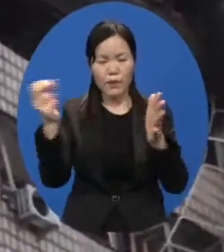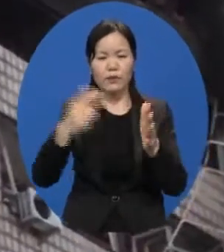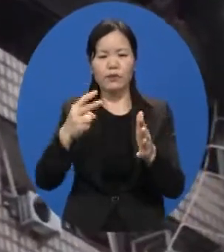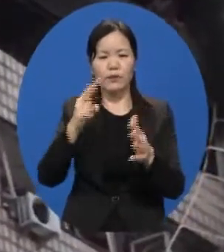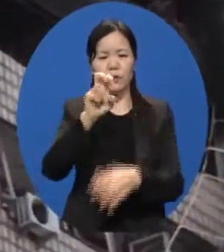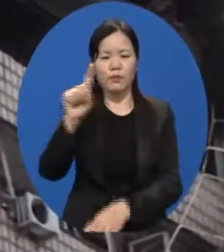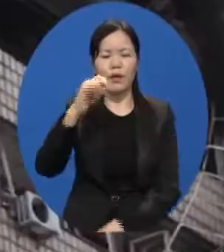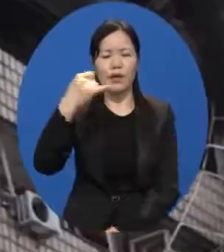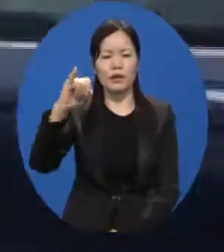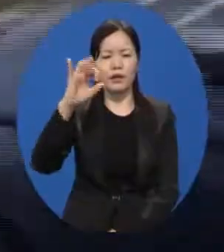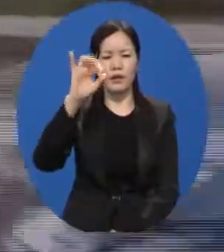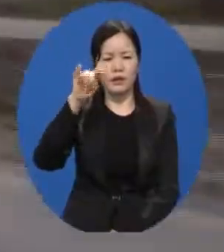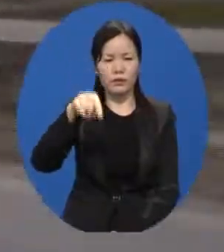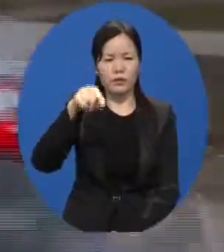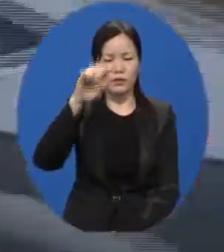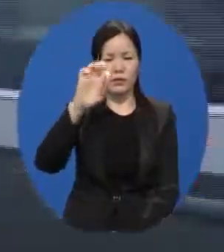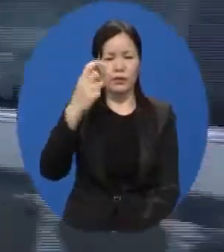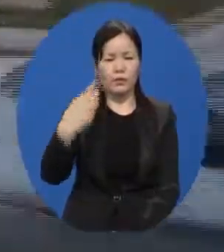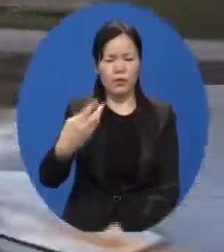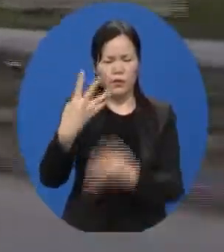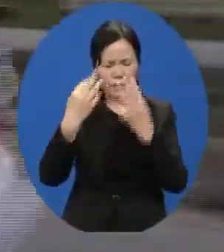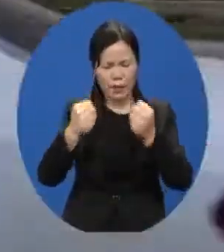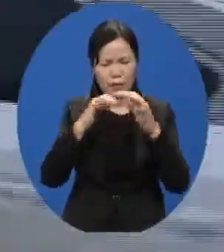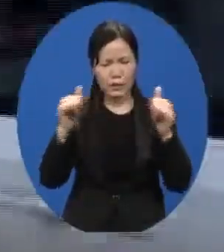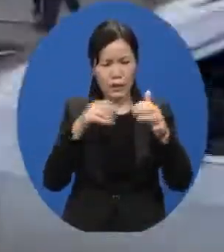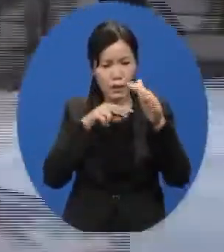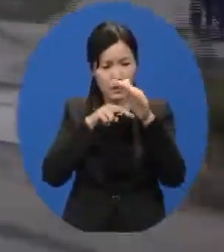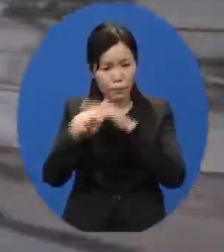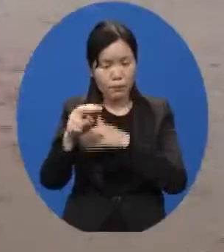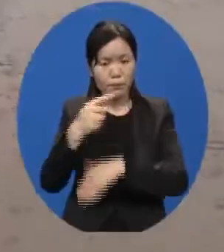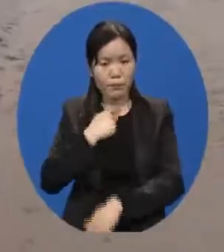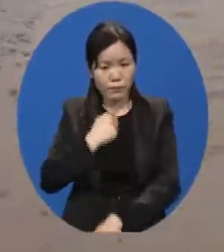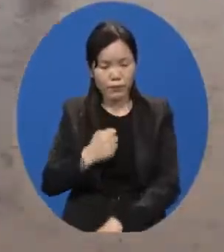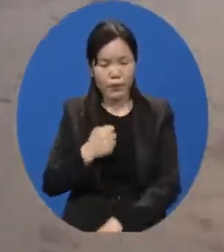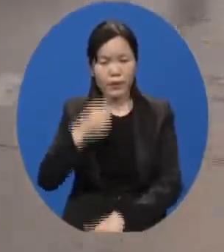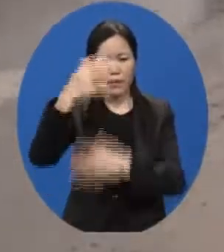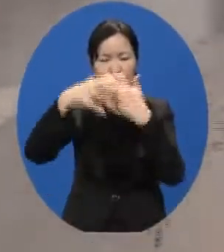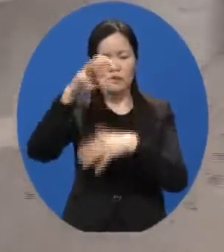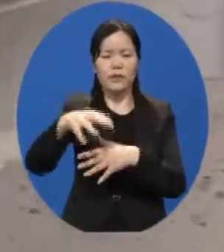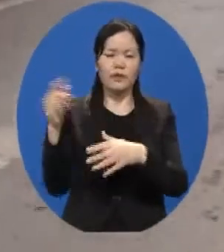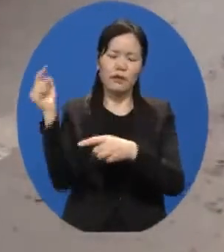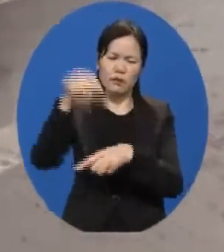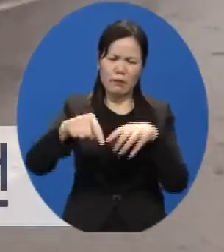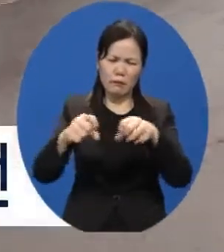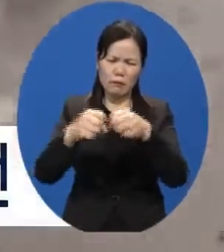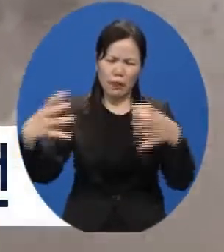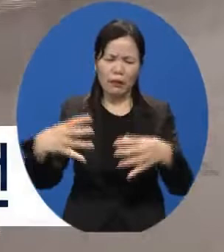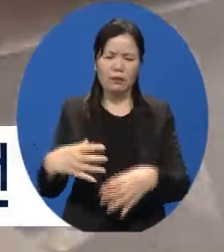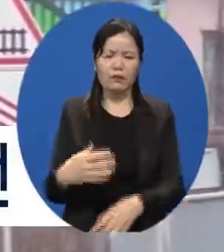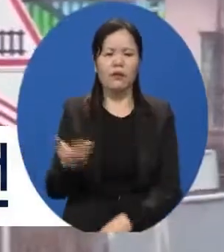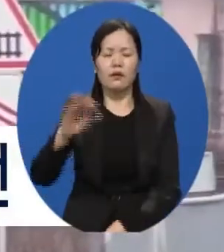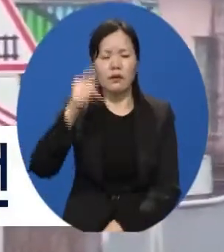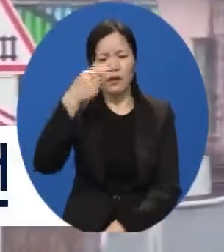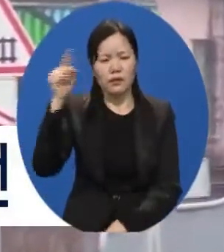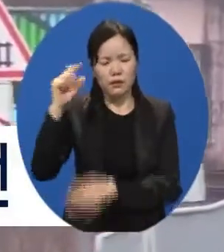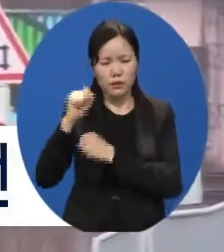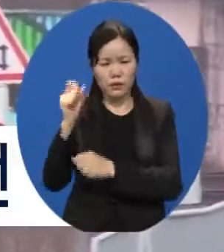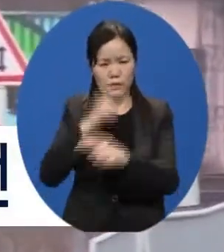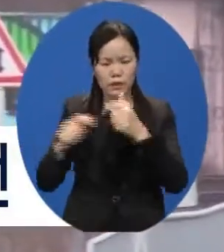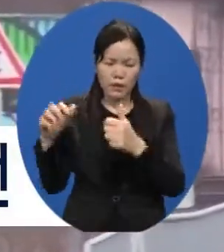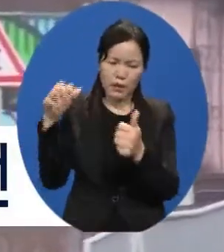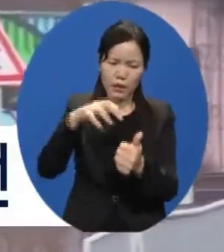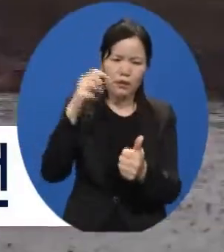마리우폴 시민 수백 명이 대피해 있던 극장을 공격하기도 했습니다. 다만 러시아 군대가 더 이상 진격하지